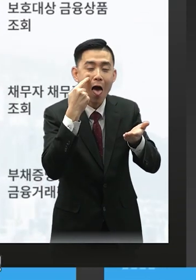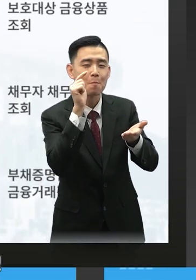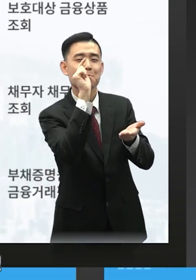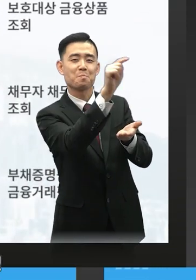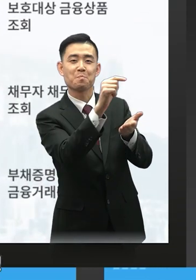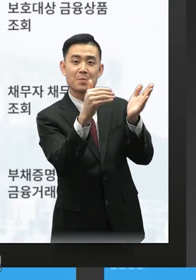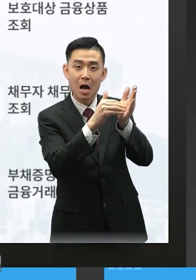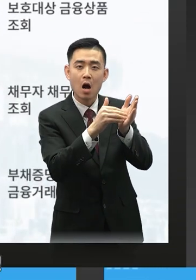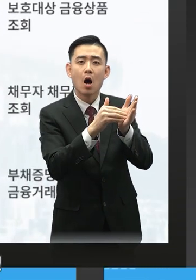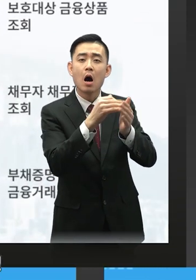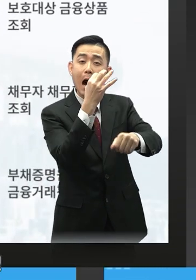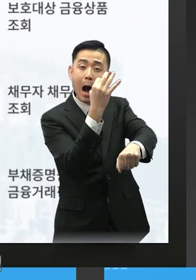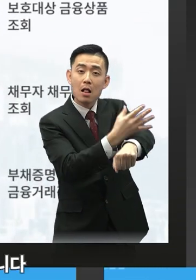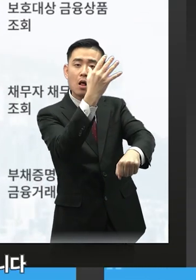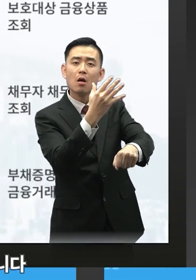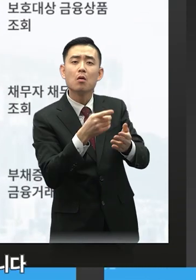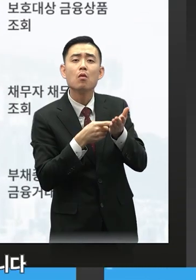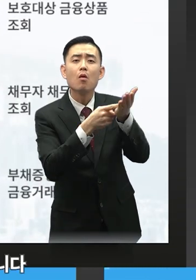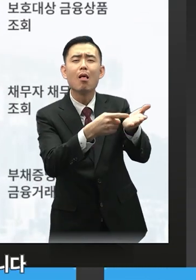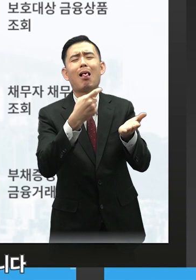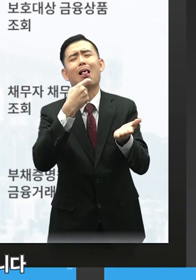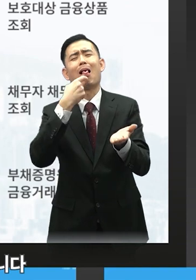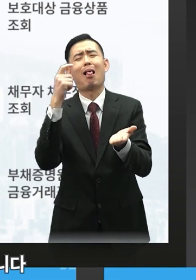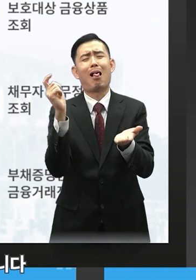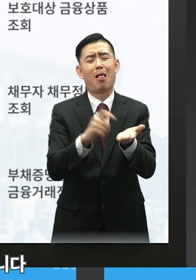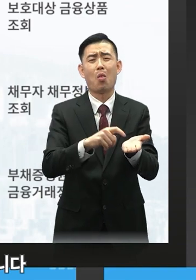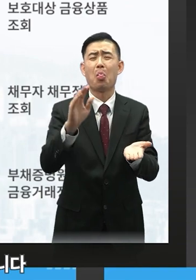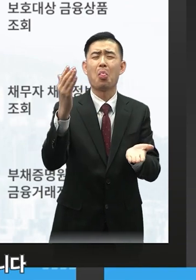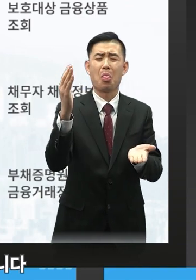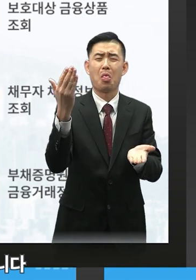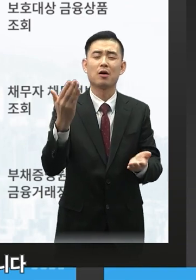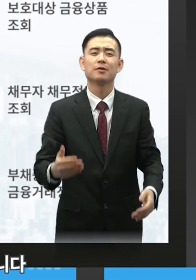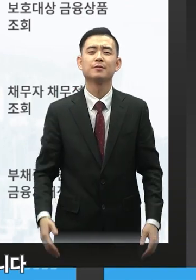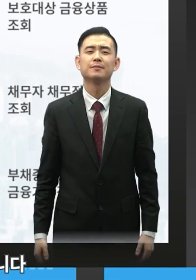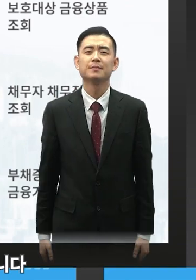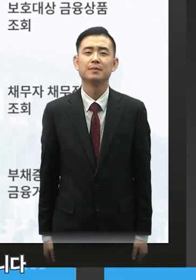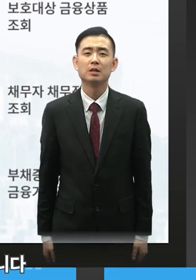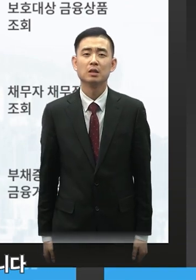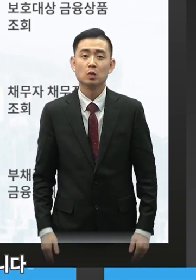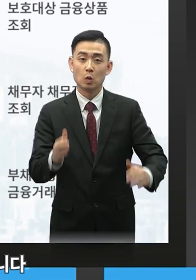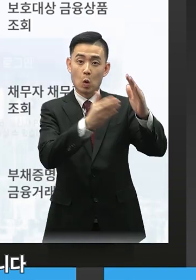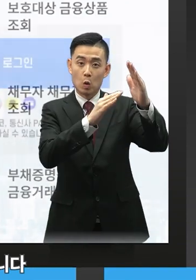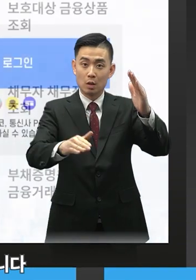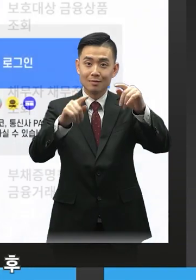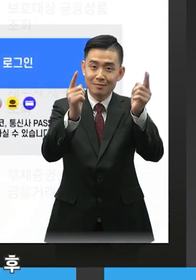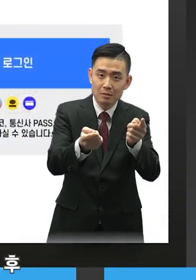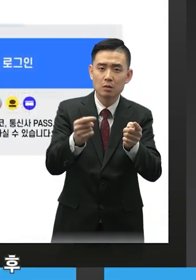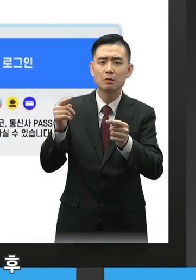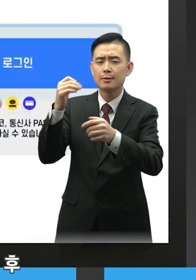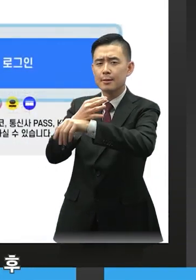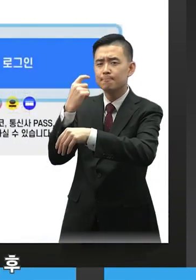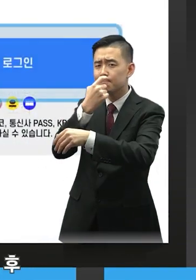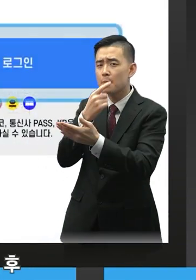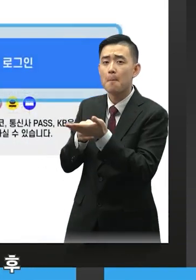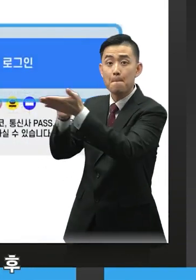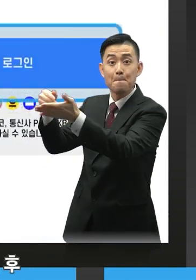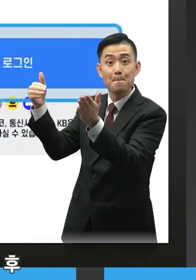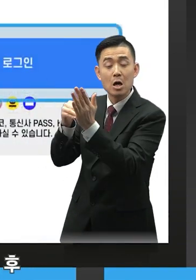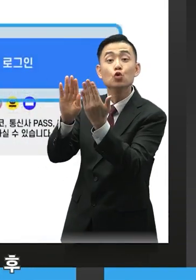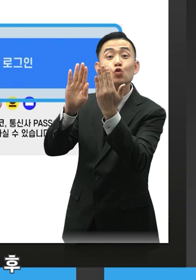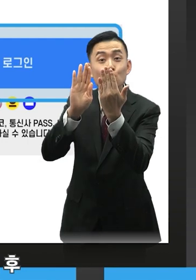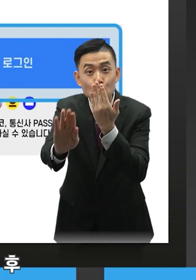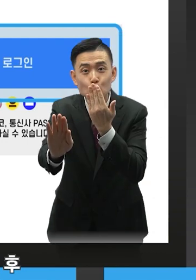신청을 클릭. 간편하게 예금보험금을 신청하실 수 있답니다. 공인인증서 또는